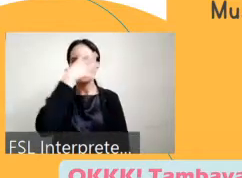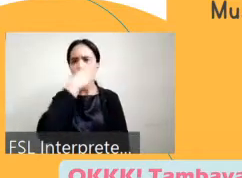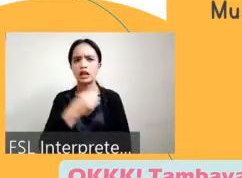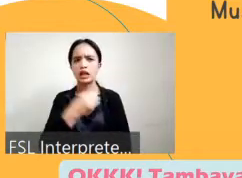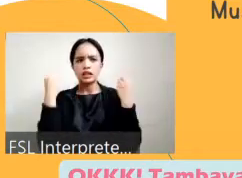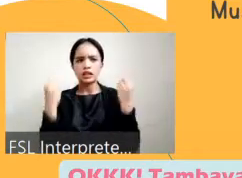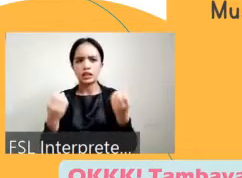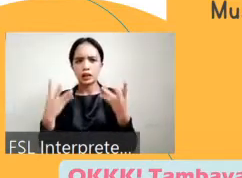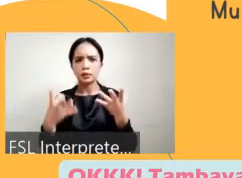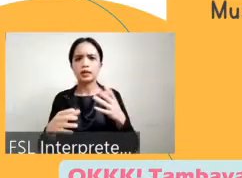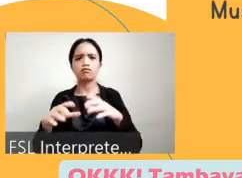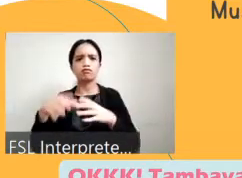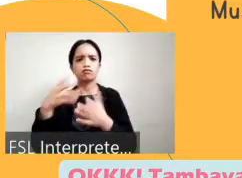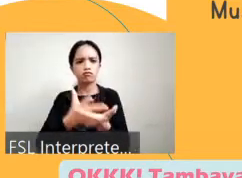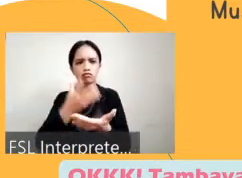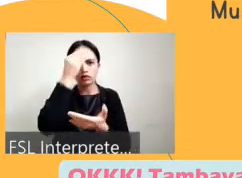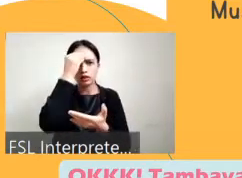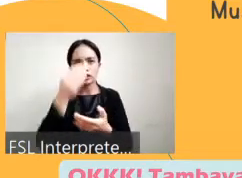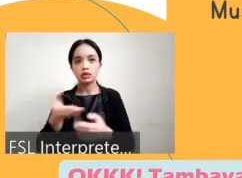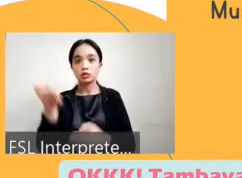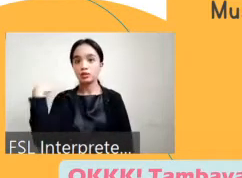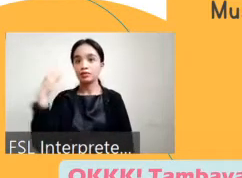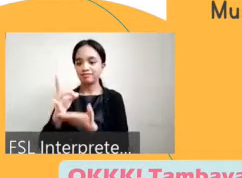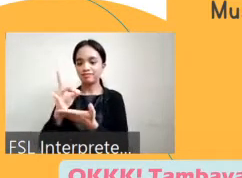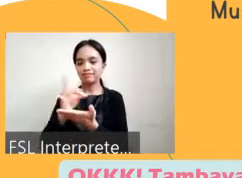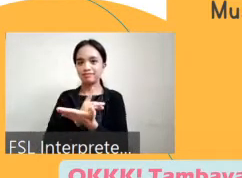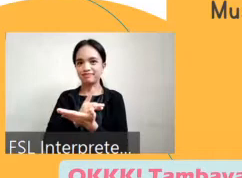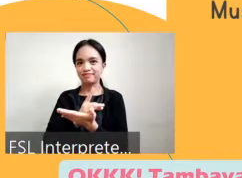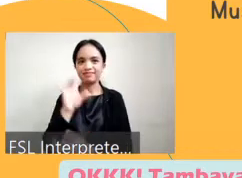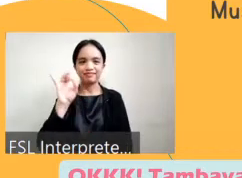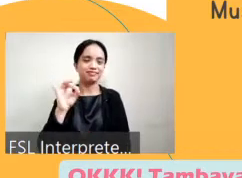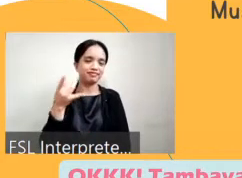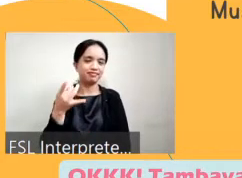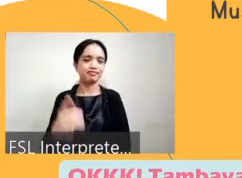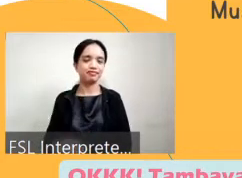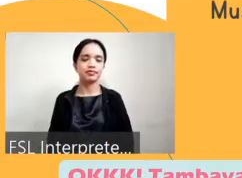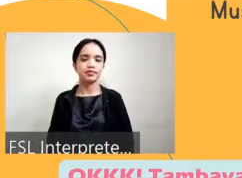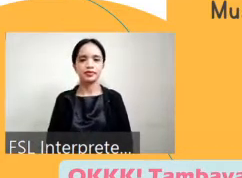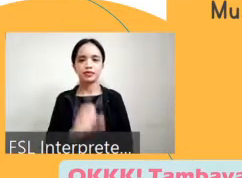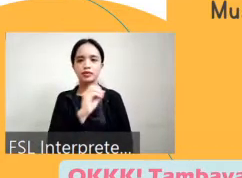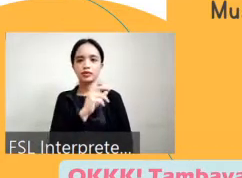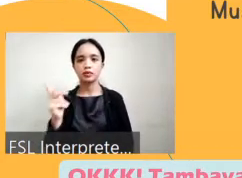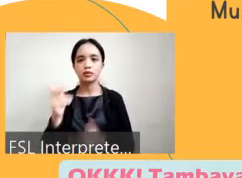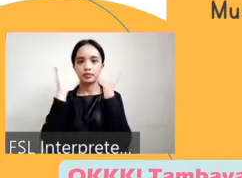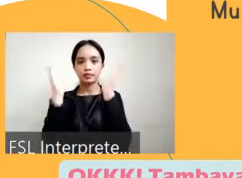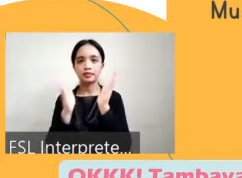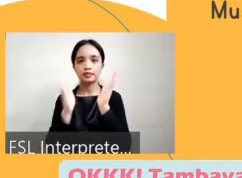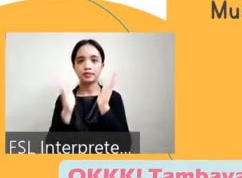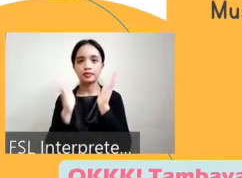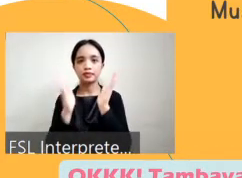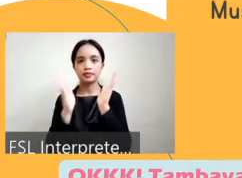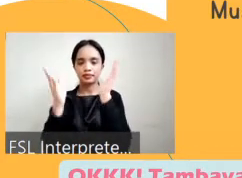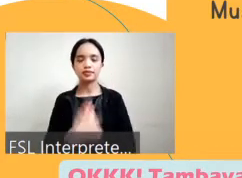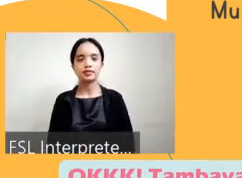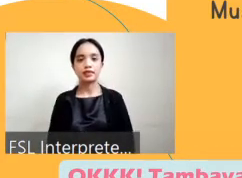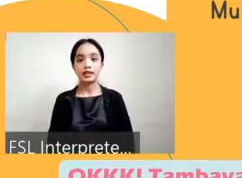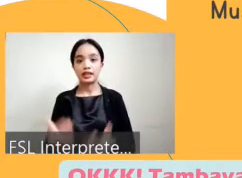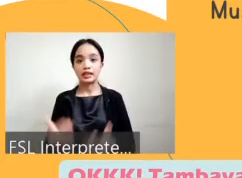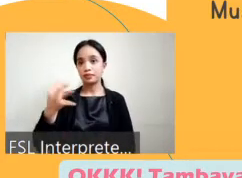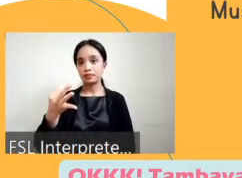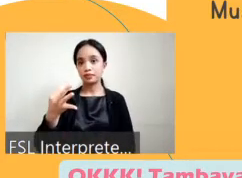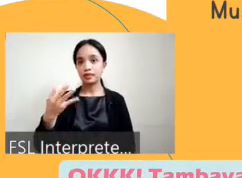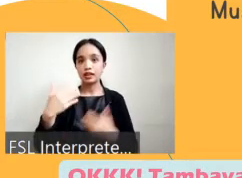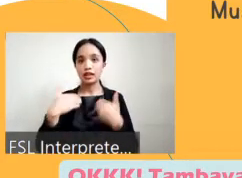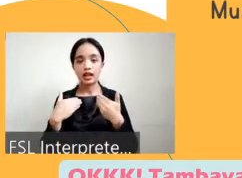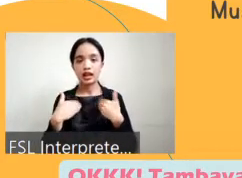the past 8 episodes ng OKKK Tambayan. At ngayong episode 9, may bago kaming handog sa